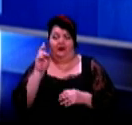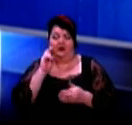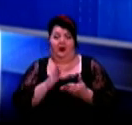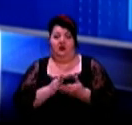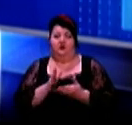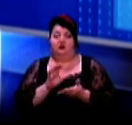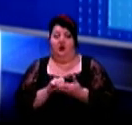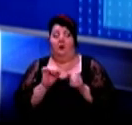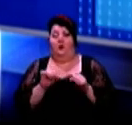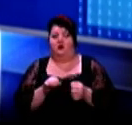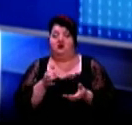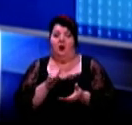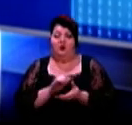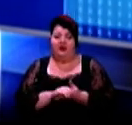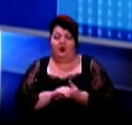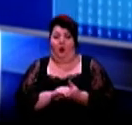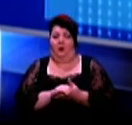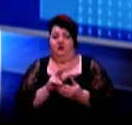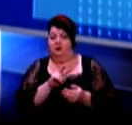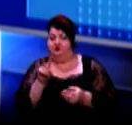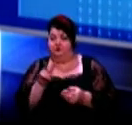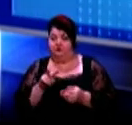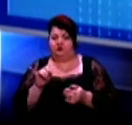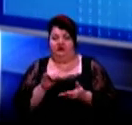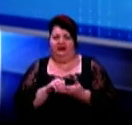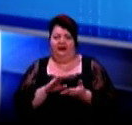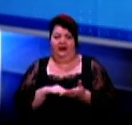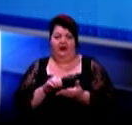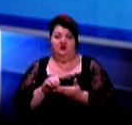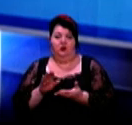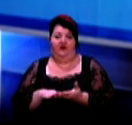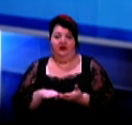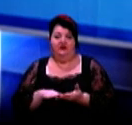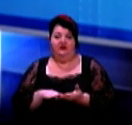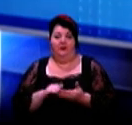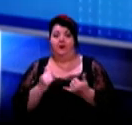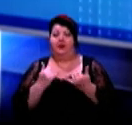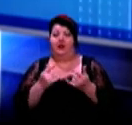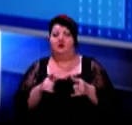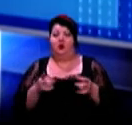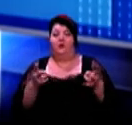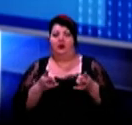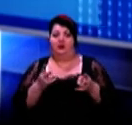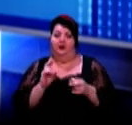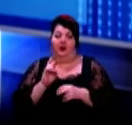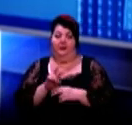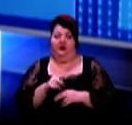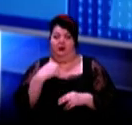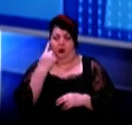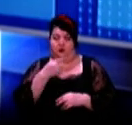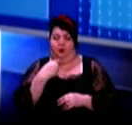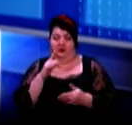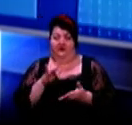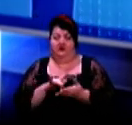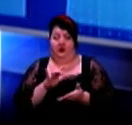Будь ласка, можна ознайомитися і зареєструватися. Для цього потрібно прийти особисто у центр